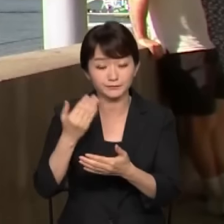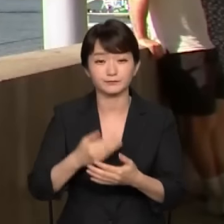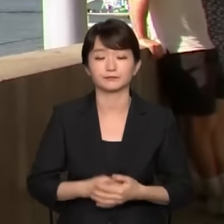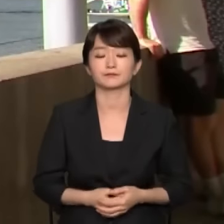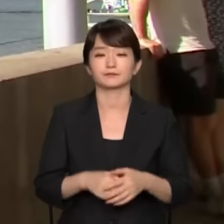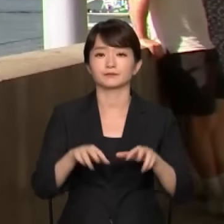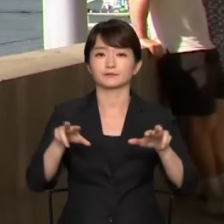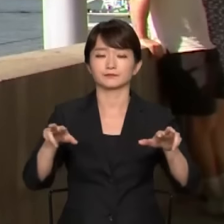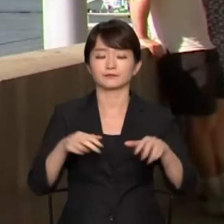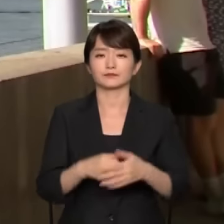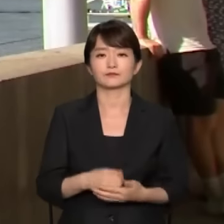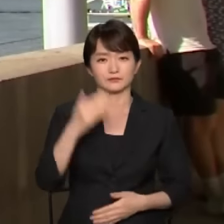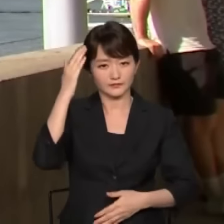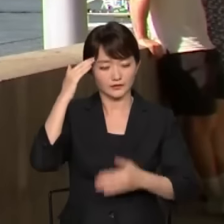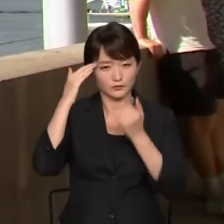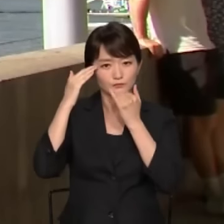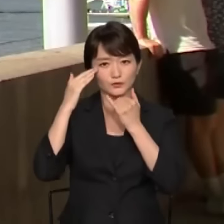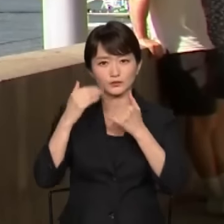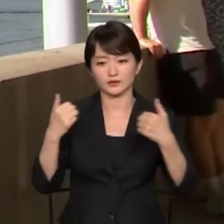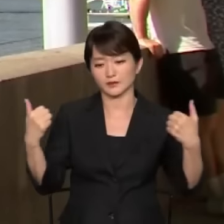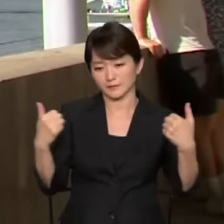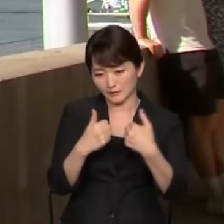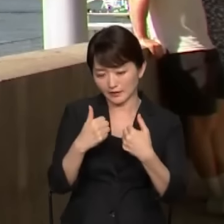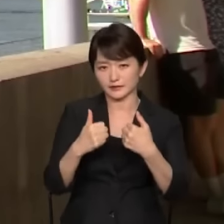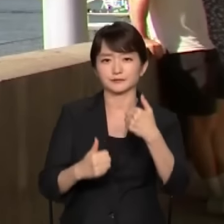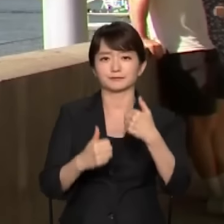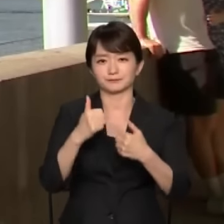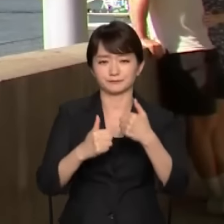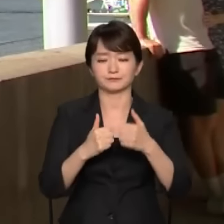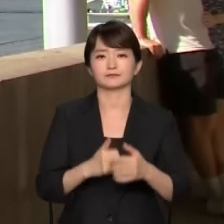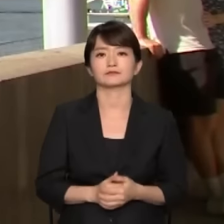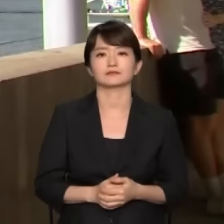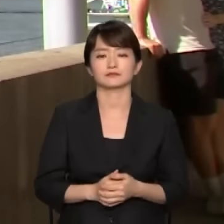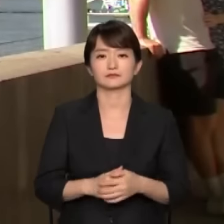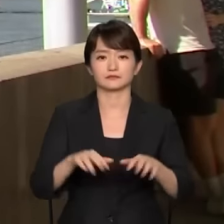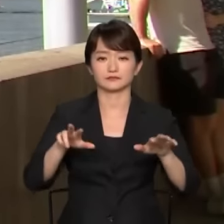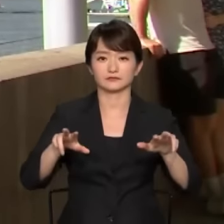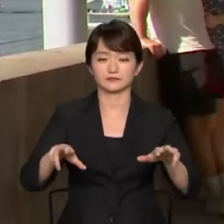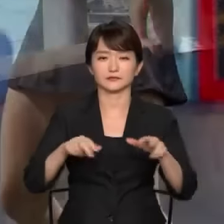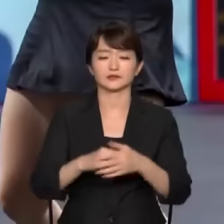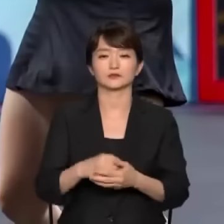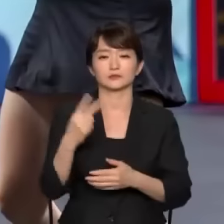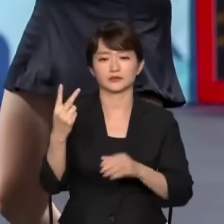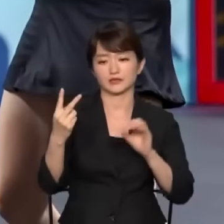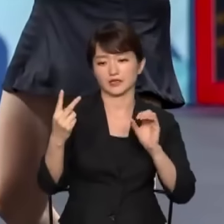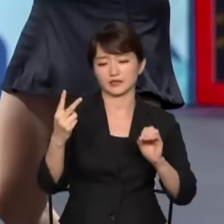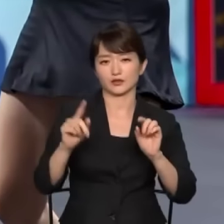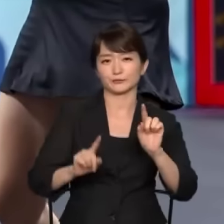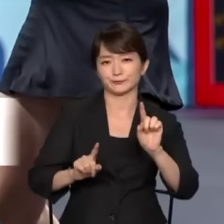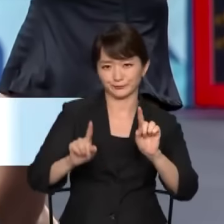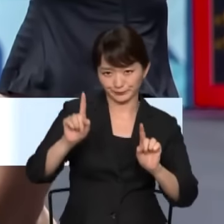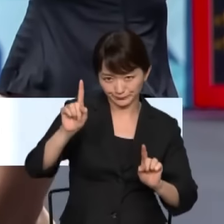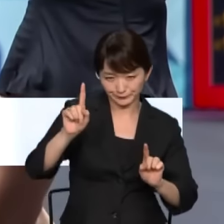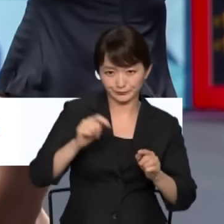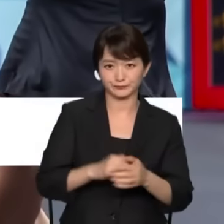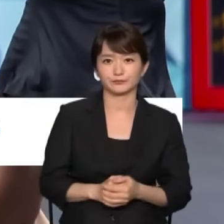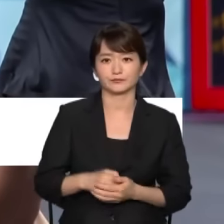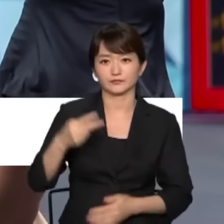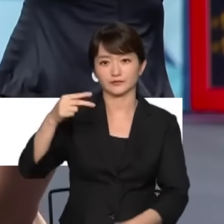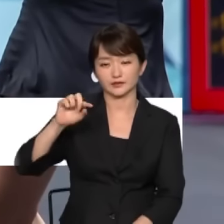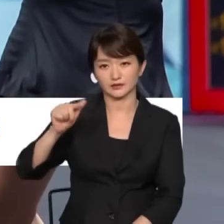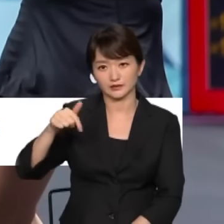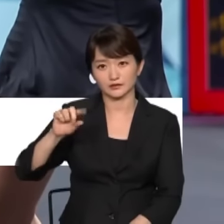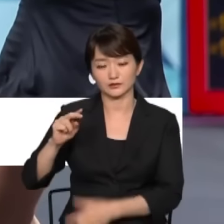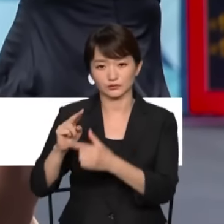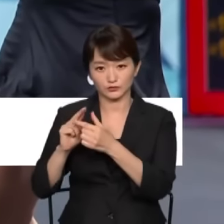네, 현재 독일과의 동메달 결정전이 진행 중인데요. 우리가 매치 점수 2-0으로 앞서가고 있습니다. 먼저 신유빈